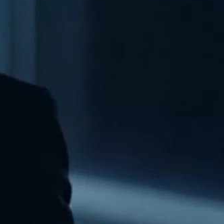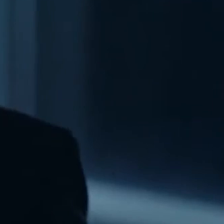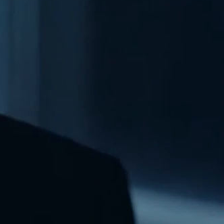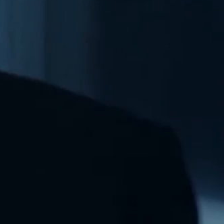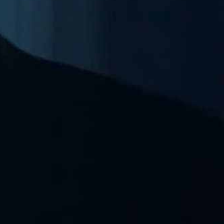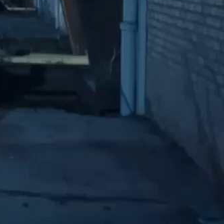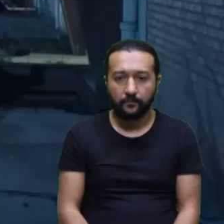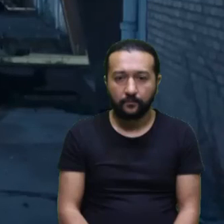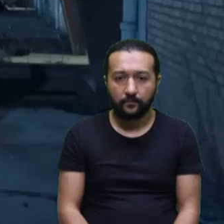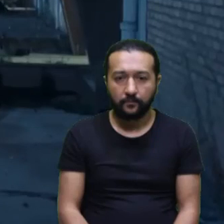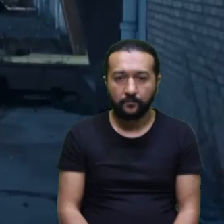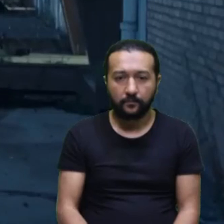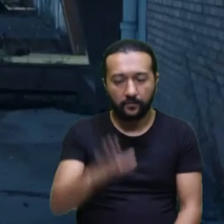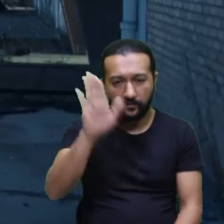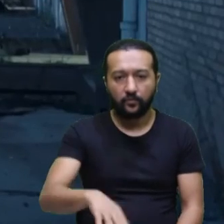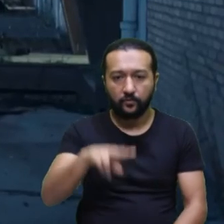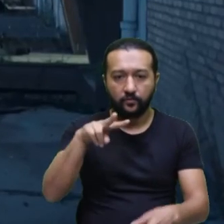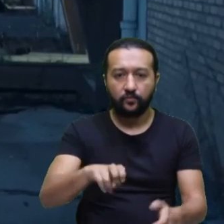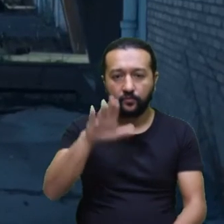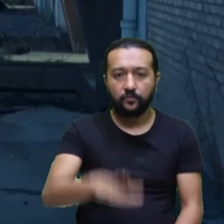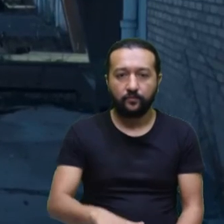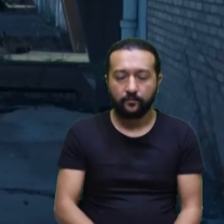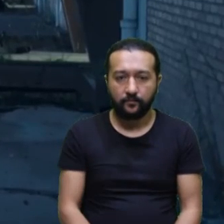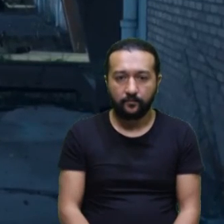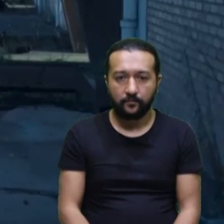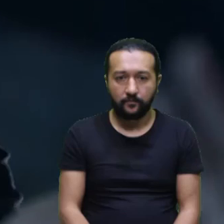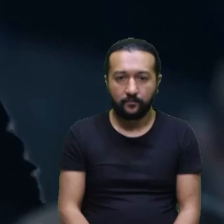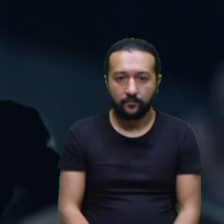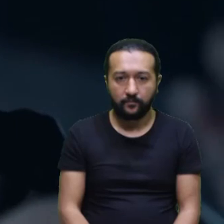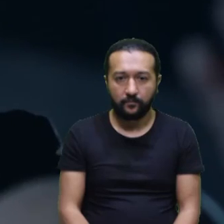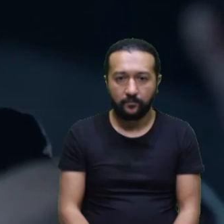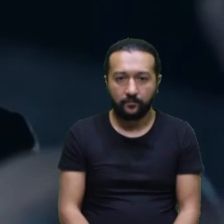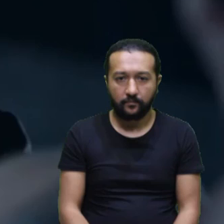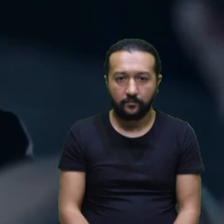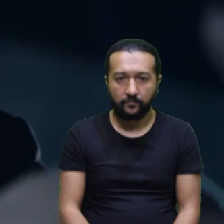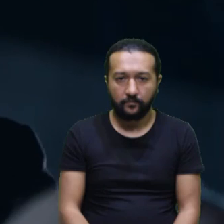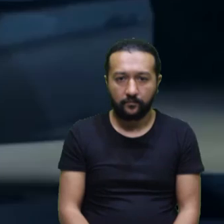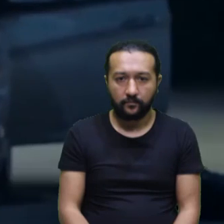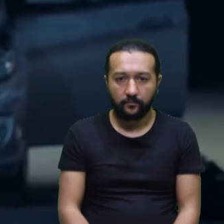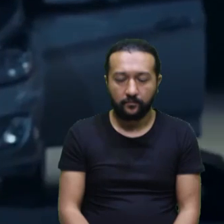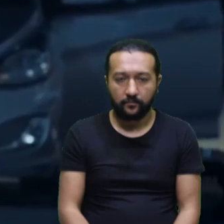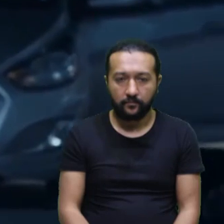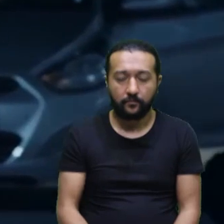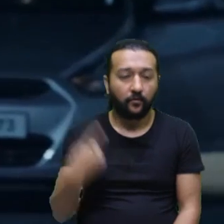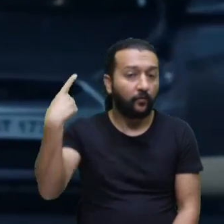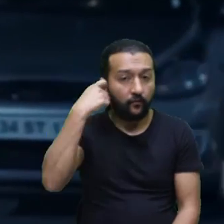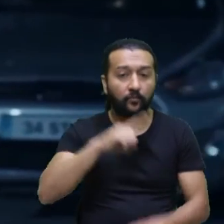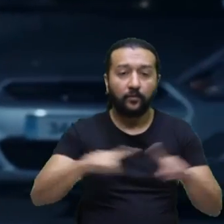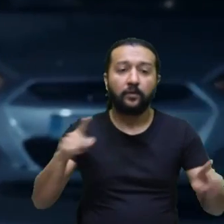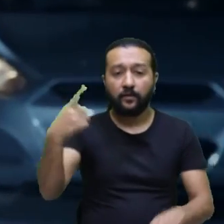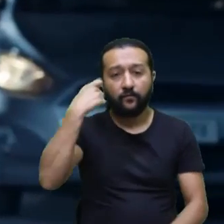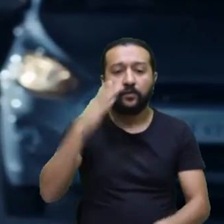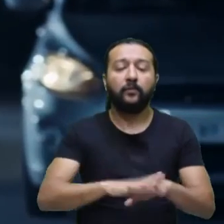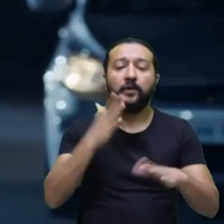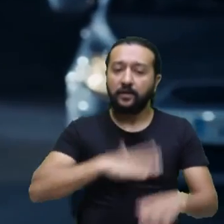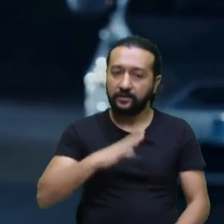Polat kalmasını işaret etti. Kerim geri gitti. Dizlerini arkasından tekmeleyip çöktürdü. Sırtına silah dayadı. Vurmayın. Ateş